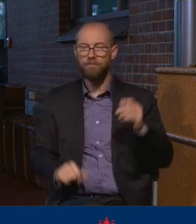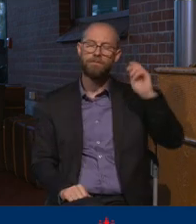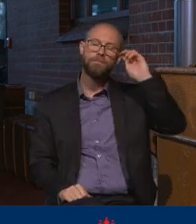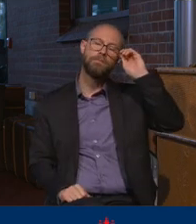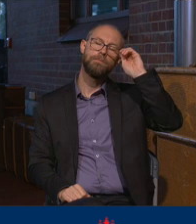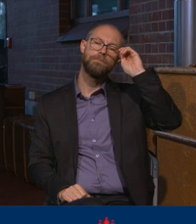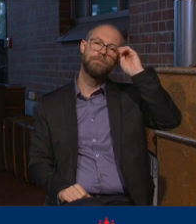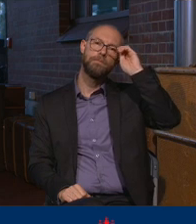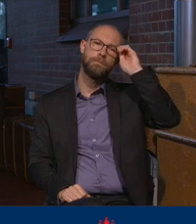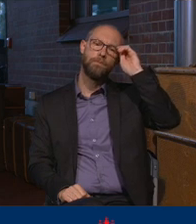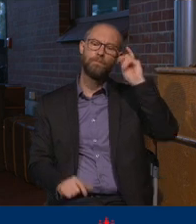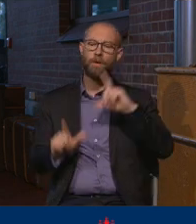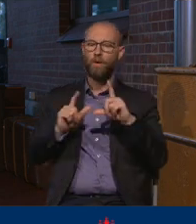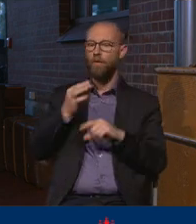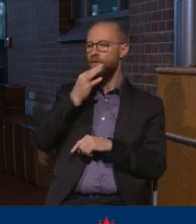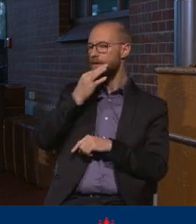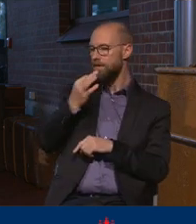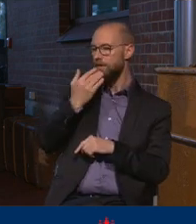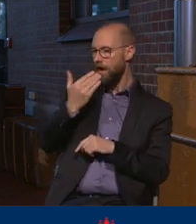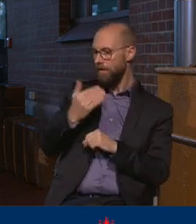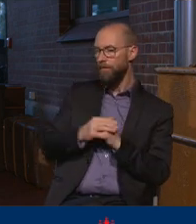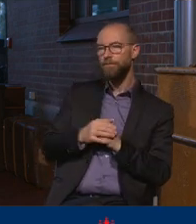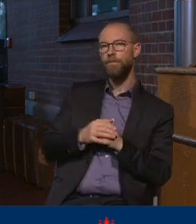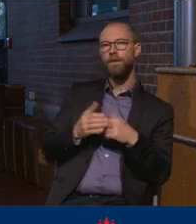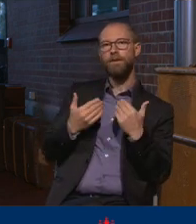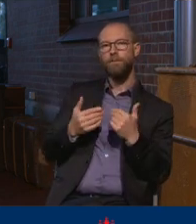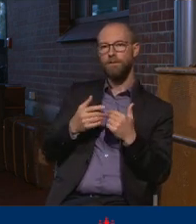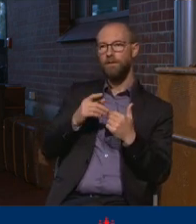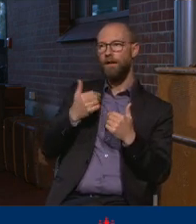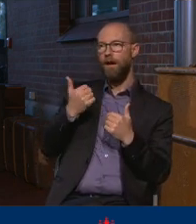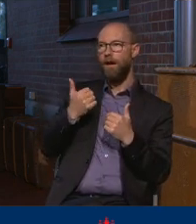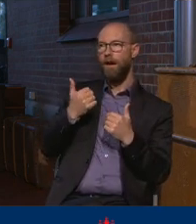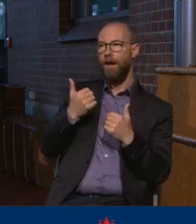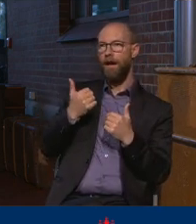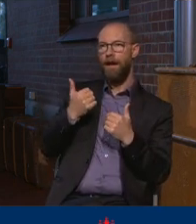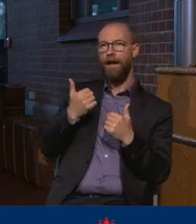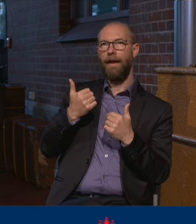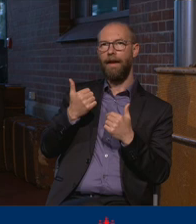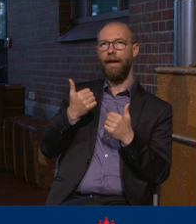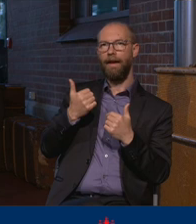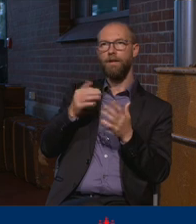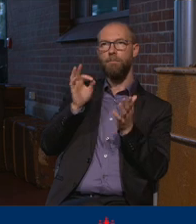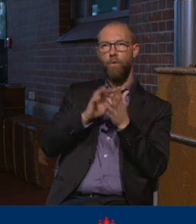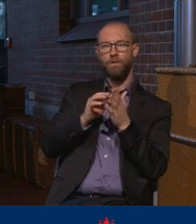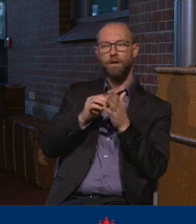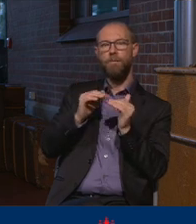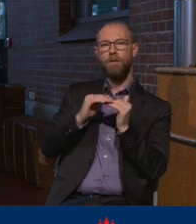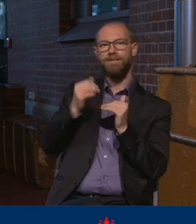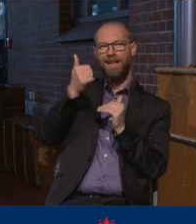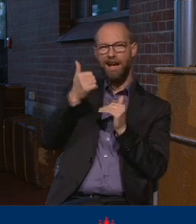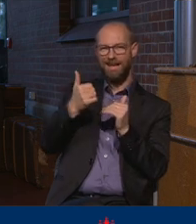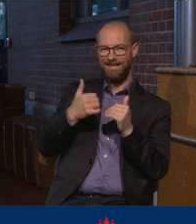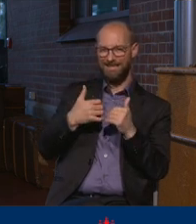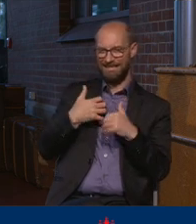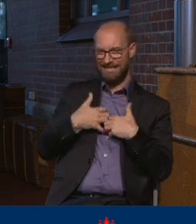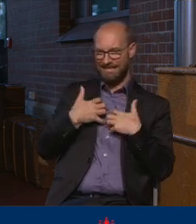vielen dank wir haben hier eine mine auf regen platz eins ich glaube wir haben ein paar menschen angst wie